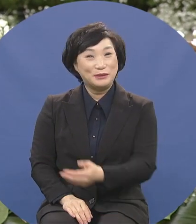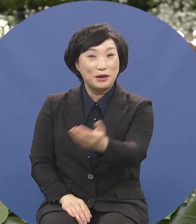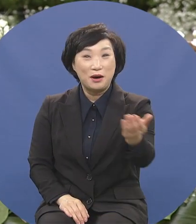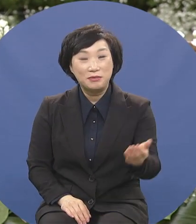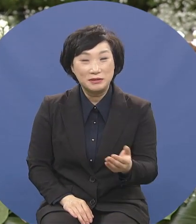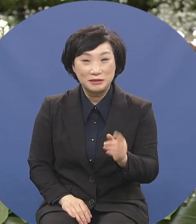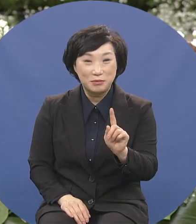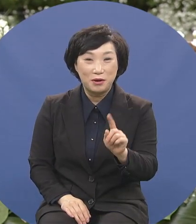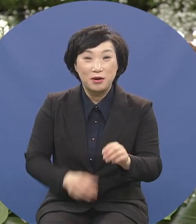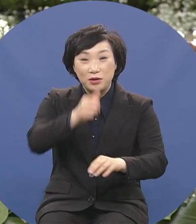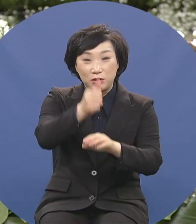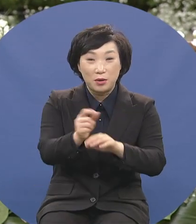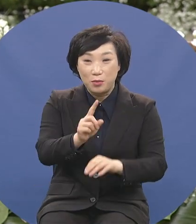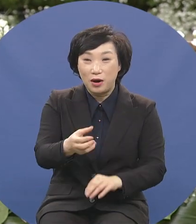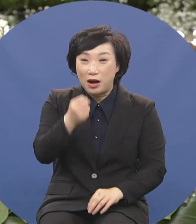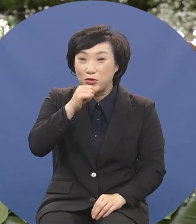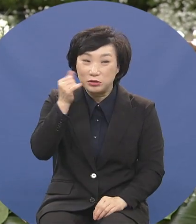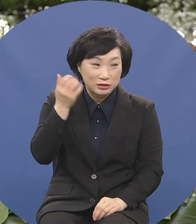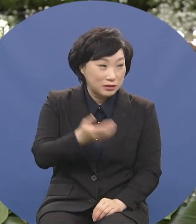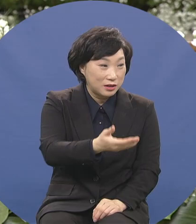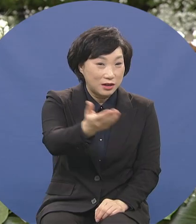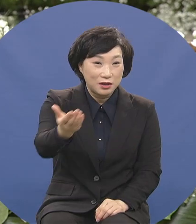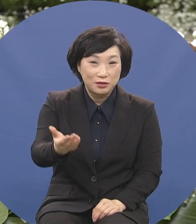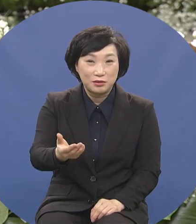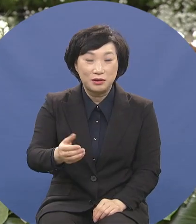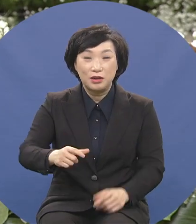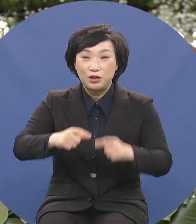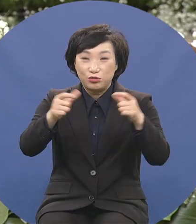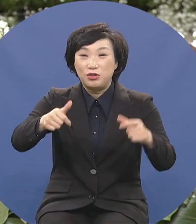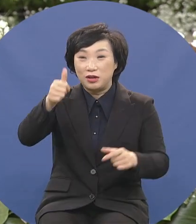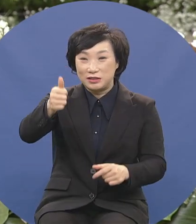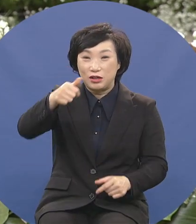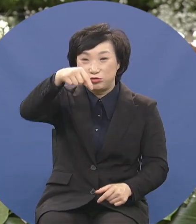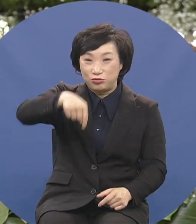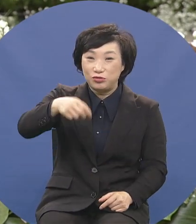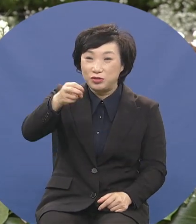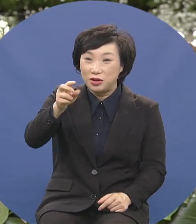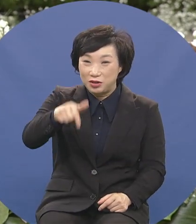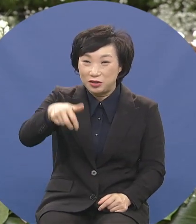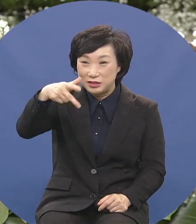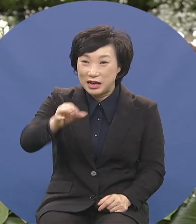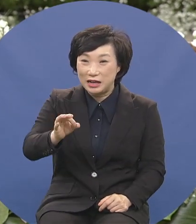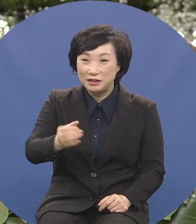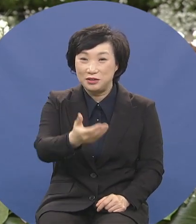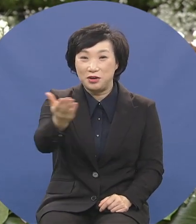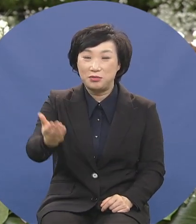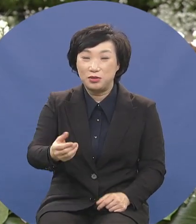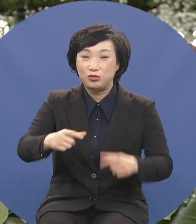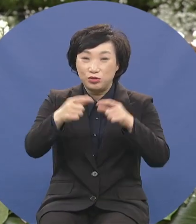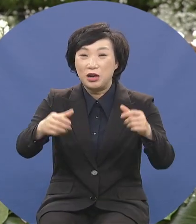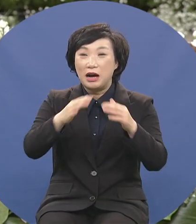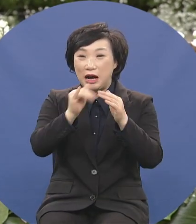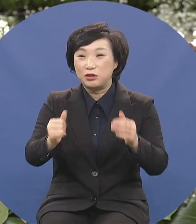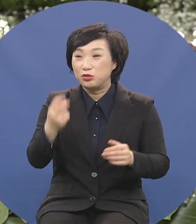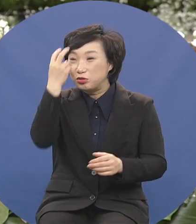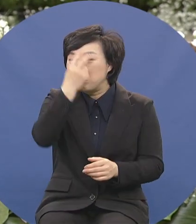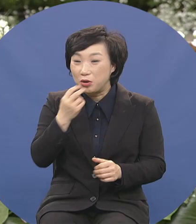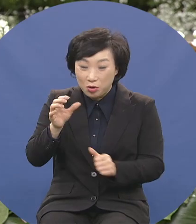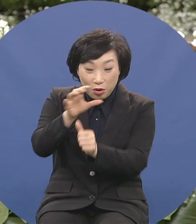여러분 무슨 작품이 있나요? 우리 구역장님들 구역 식구를 어떻게